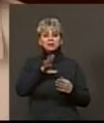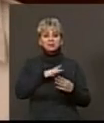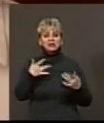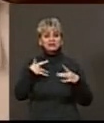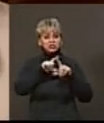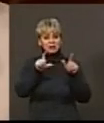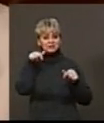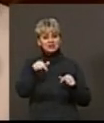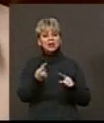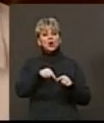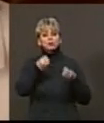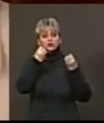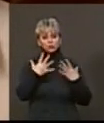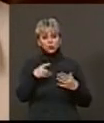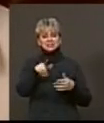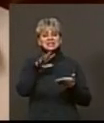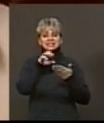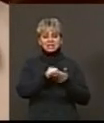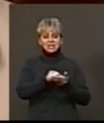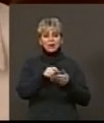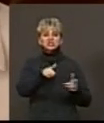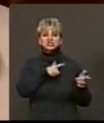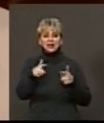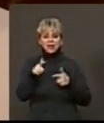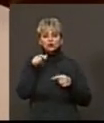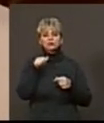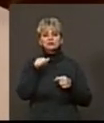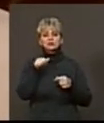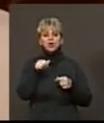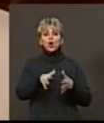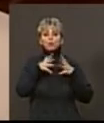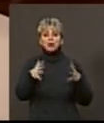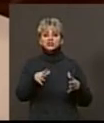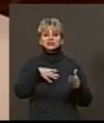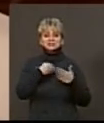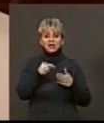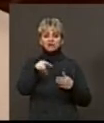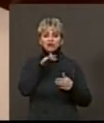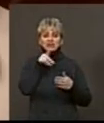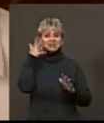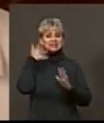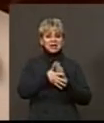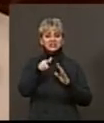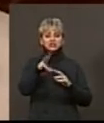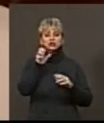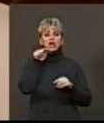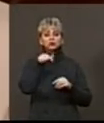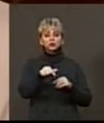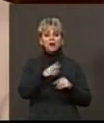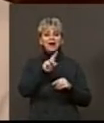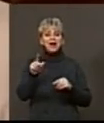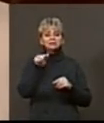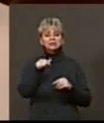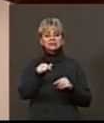прокат, поэтому просто уже занимаешься, готовишься, большинство своего времени ты тратишь на то, как